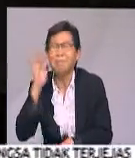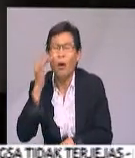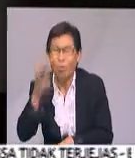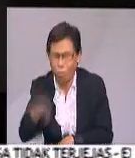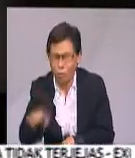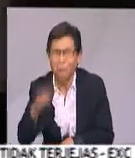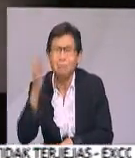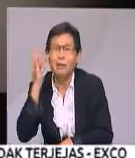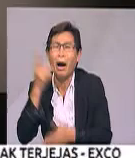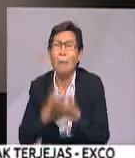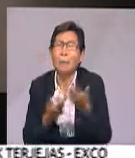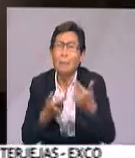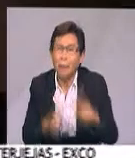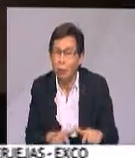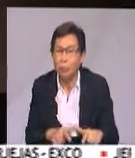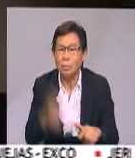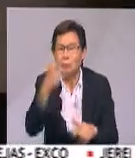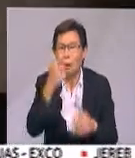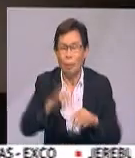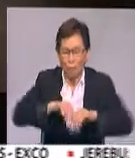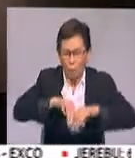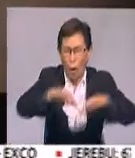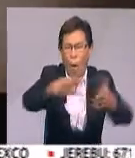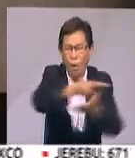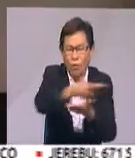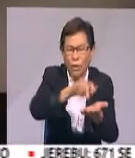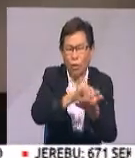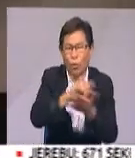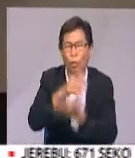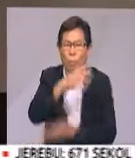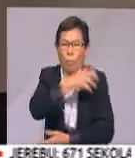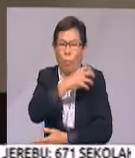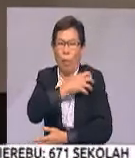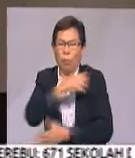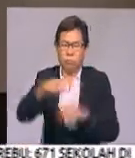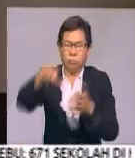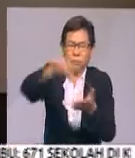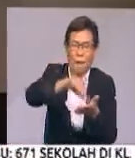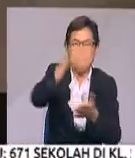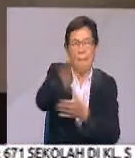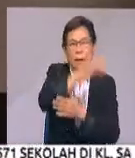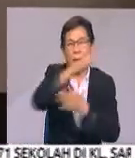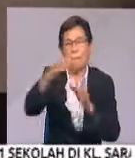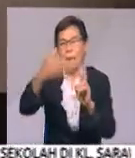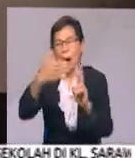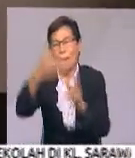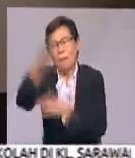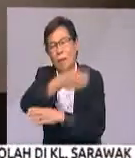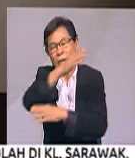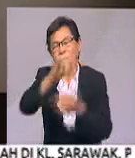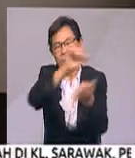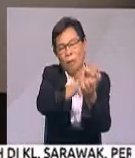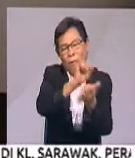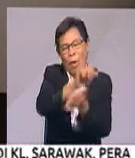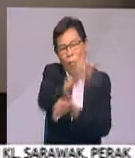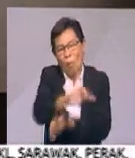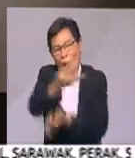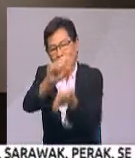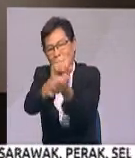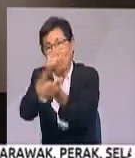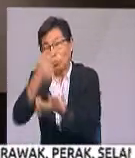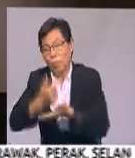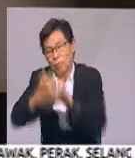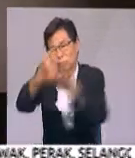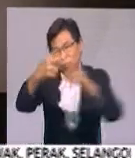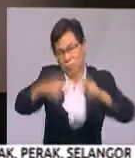apa yang sedang berlaku. Susulan penyebaran video tersebut, pihak berkuasa bertindak membatalkan perkahwinan dan menahan beberapa individu bagi